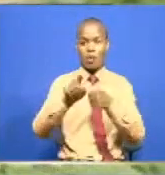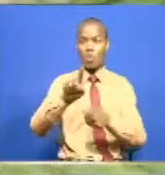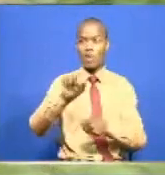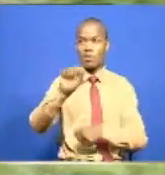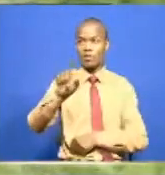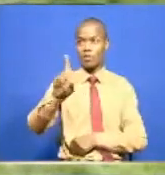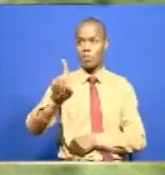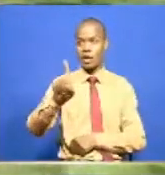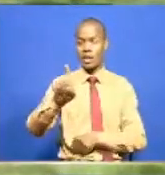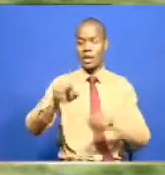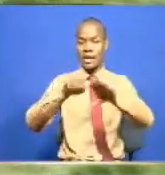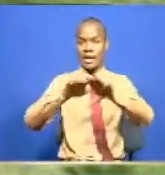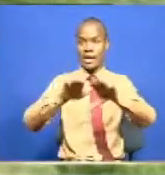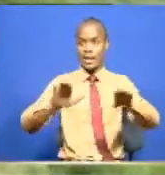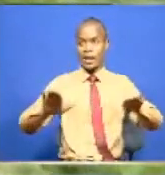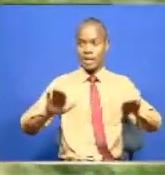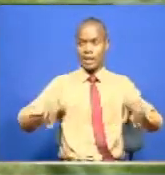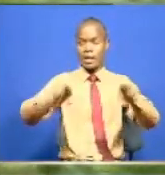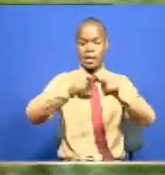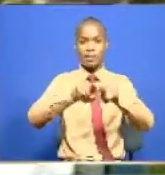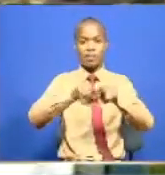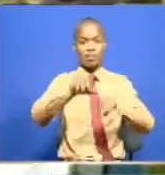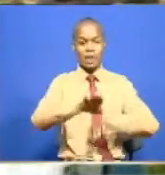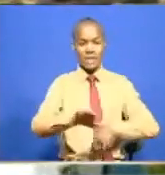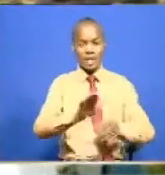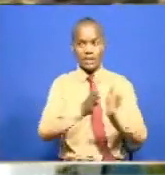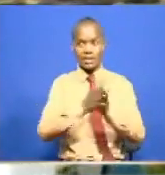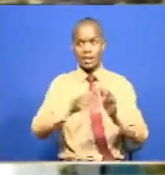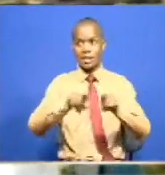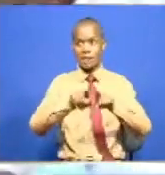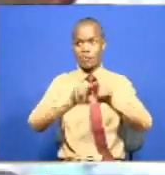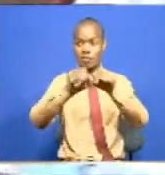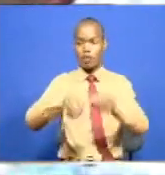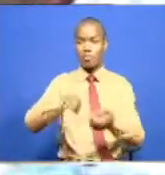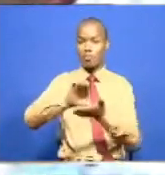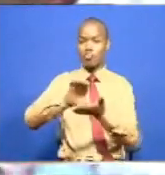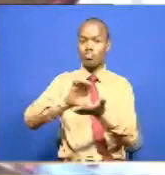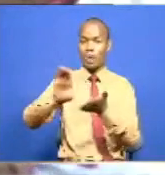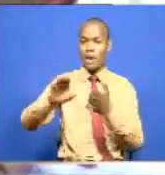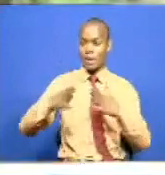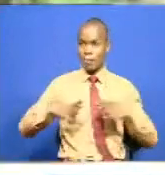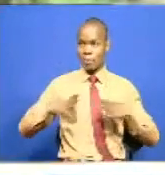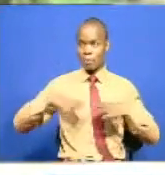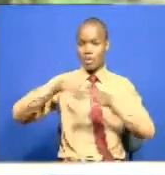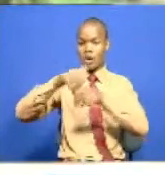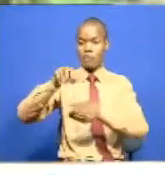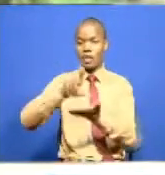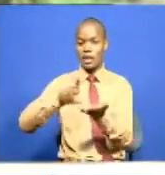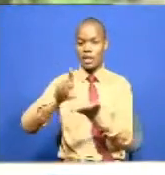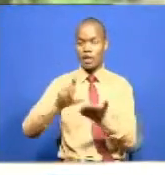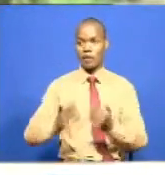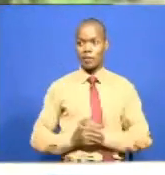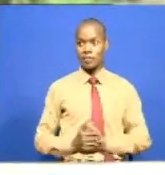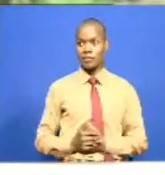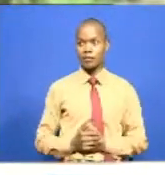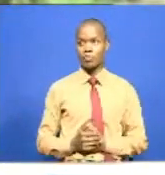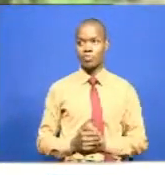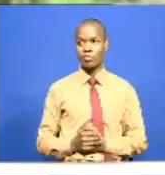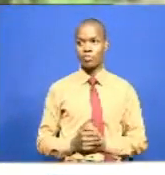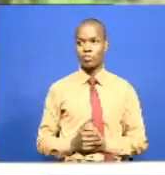of land into smaller parcels and transferring it to people from outside the locality. Polisi ikawa